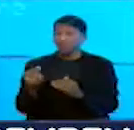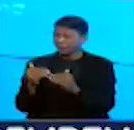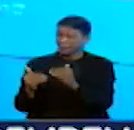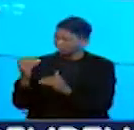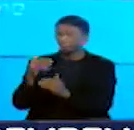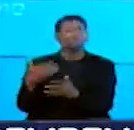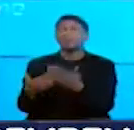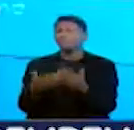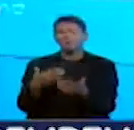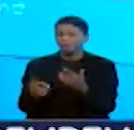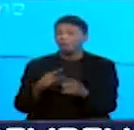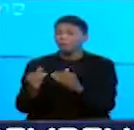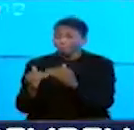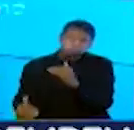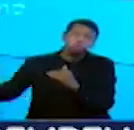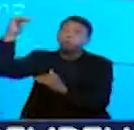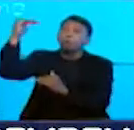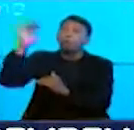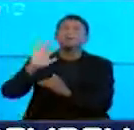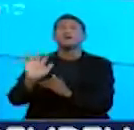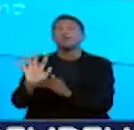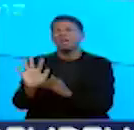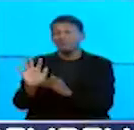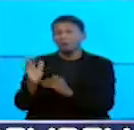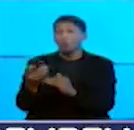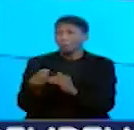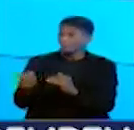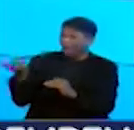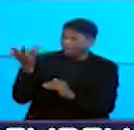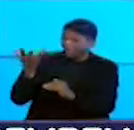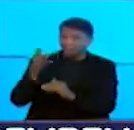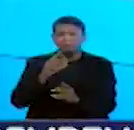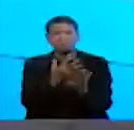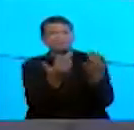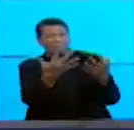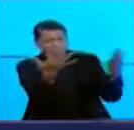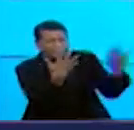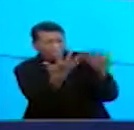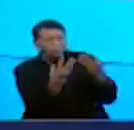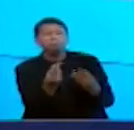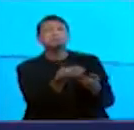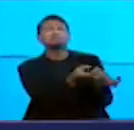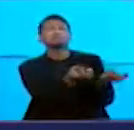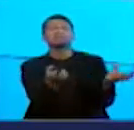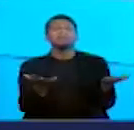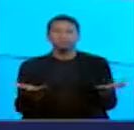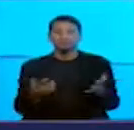Naiknya. Pak Kurumi, kalau mau mahal lama tuh. Jangan naiknya yang baik. Yang berapa saya? Kita. Yang 50